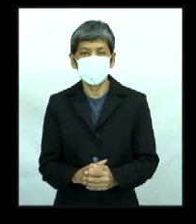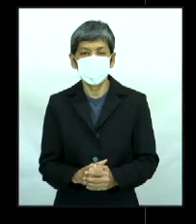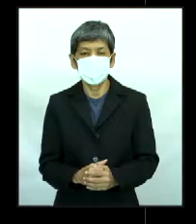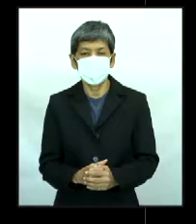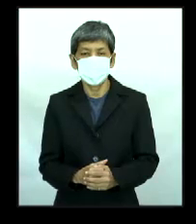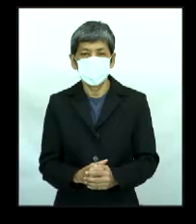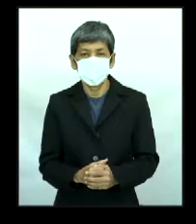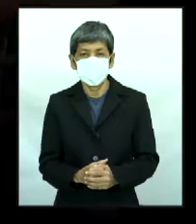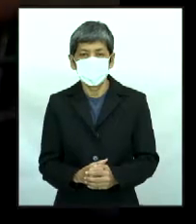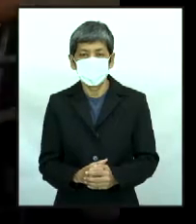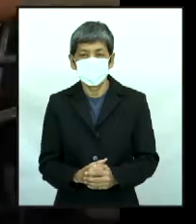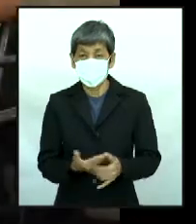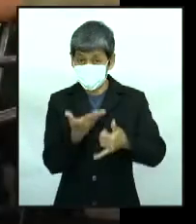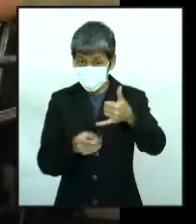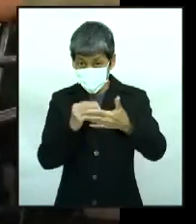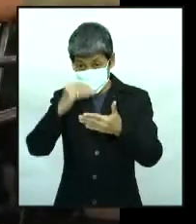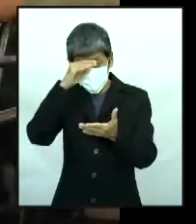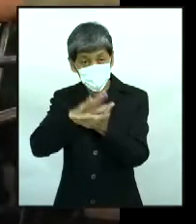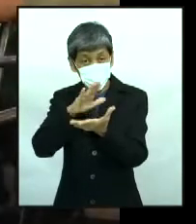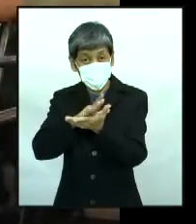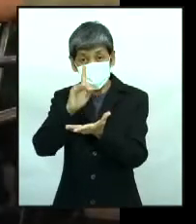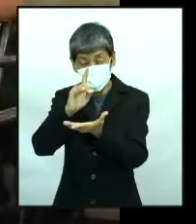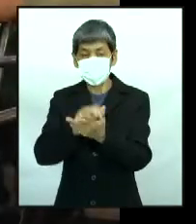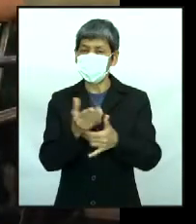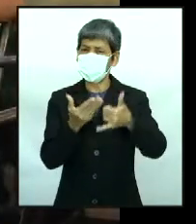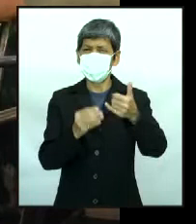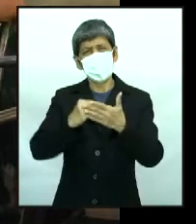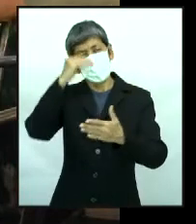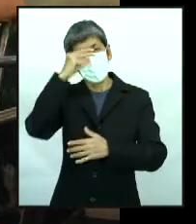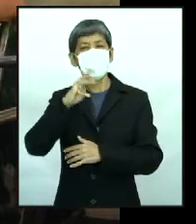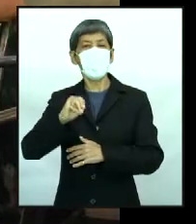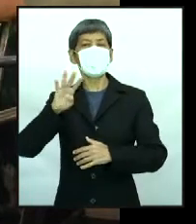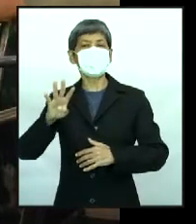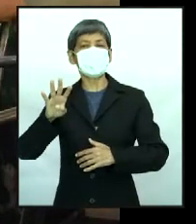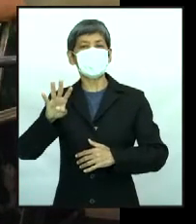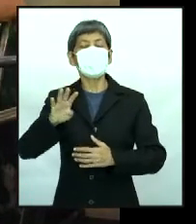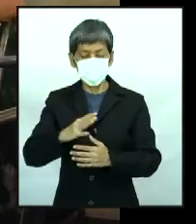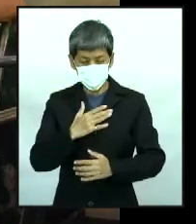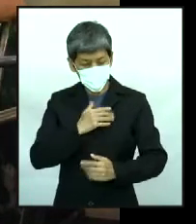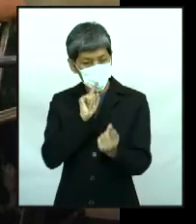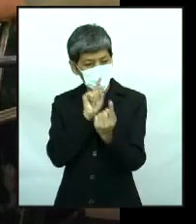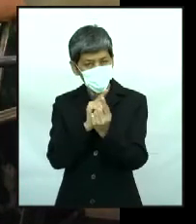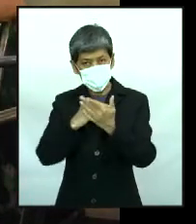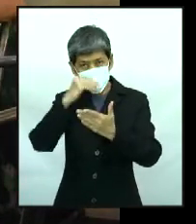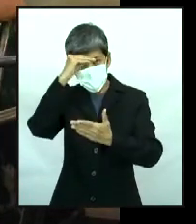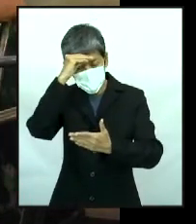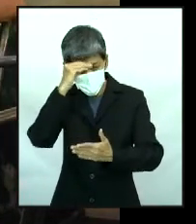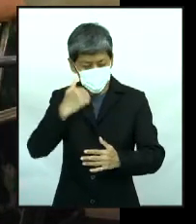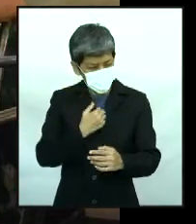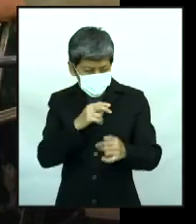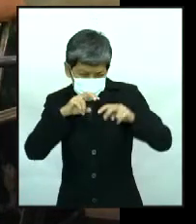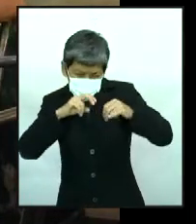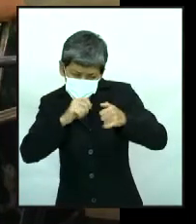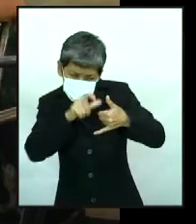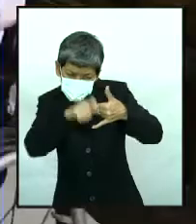ตอนที่เสียงมาเรียนที่โรงเรียนเศรษฐเสถียรนะคะเขามาในระดับชั้นม .4 ตอนเราเจอนักเรียนครั้งแรกเราจะมีการวิเค